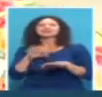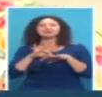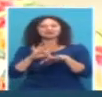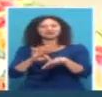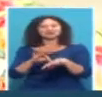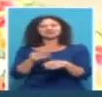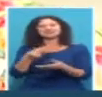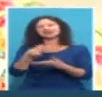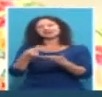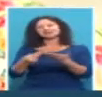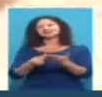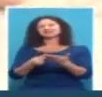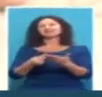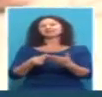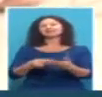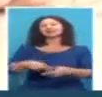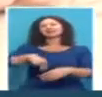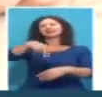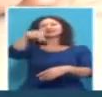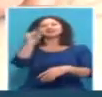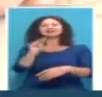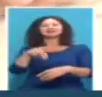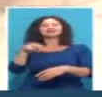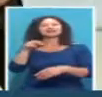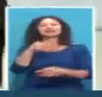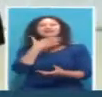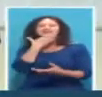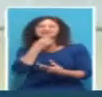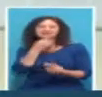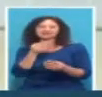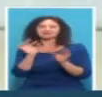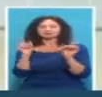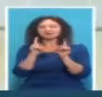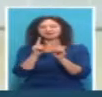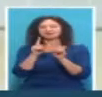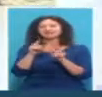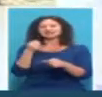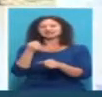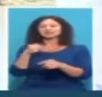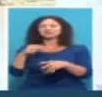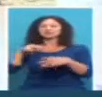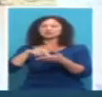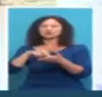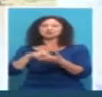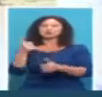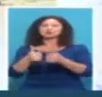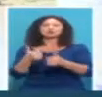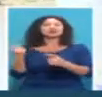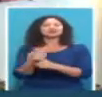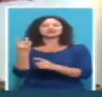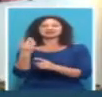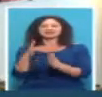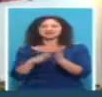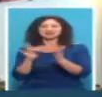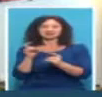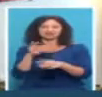создают картины и изящным взмахом кисти разрисовывают миниатюры. Сам конкурс проходит 9-й раз, он ежегодный. Каждый раз сюда